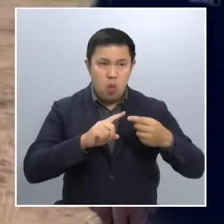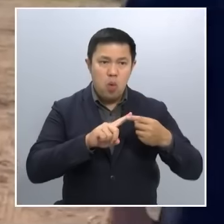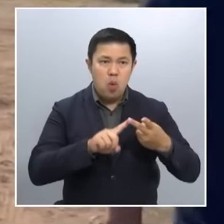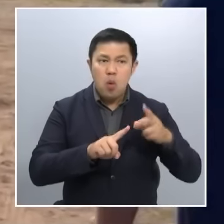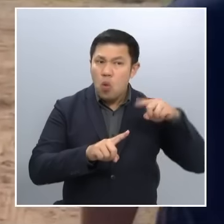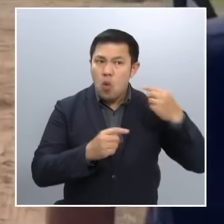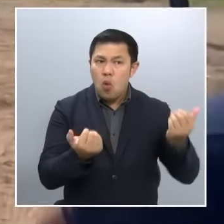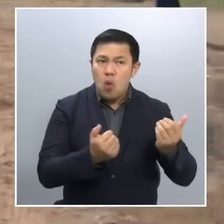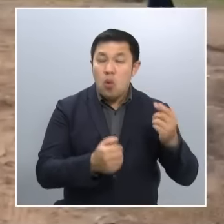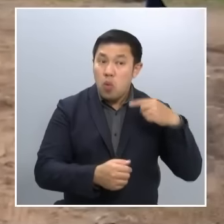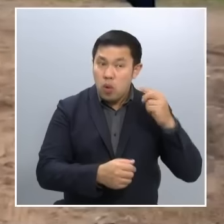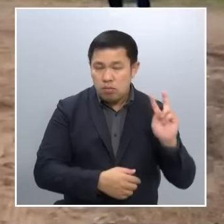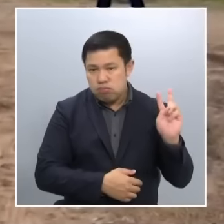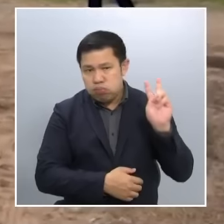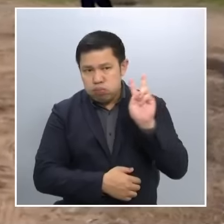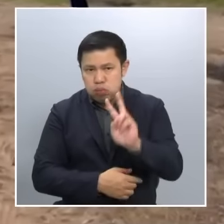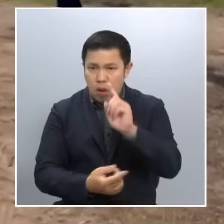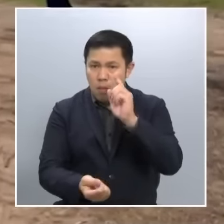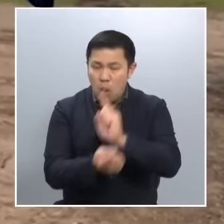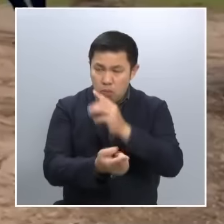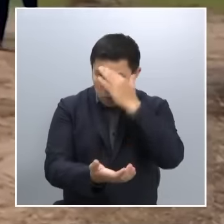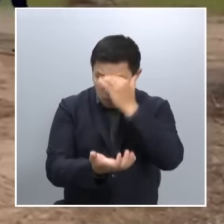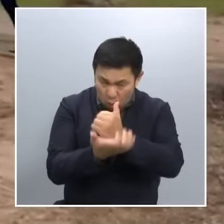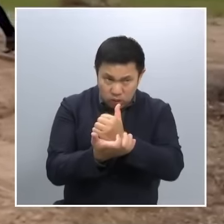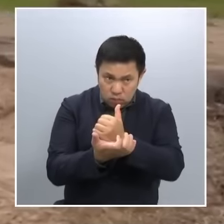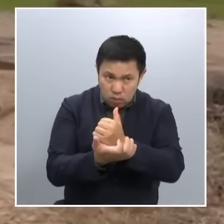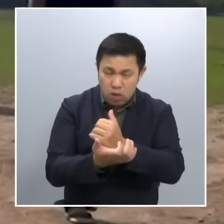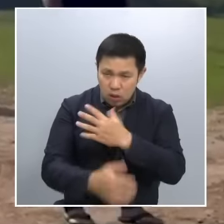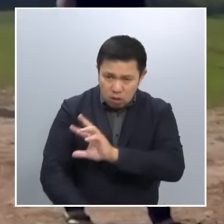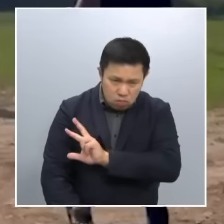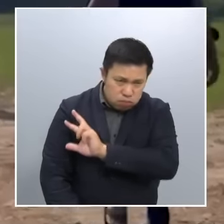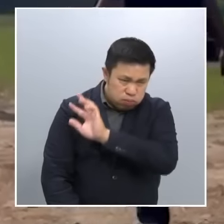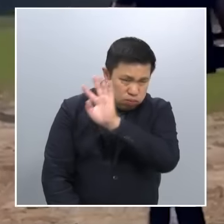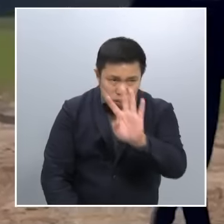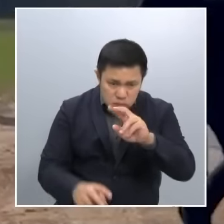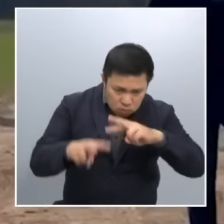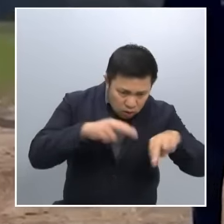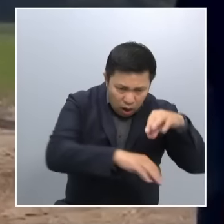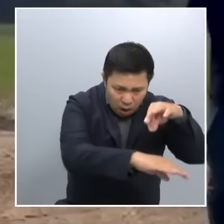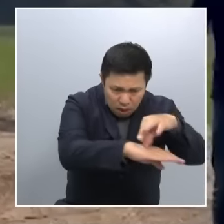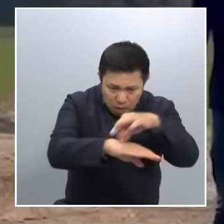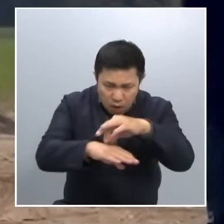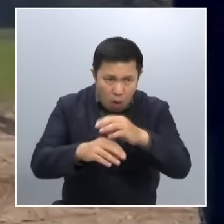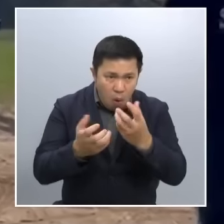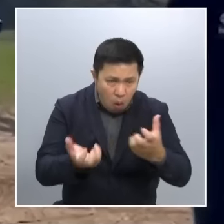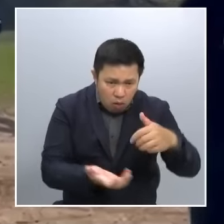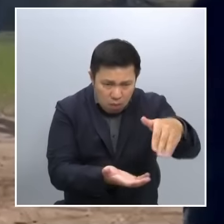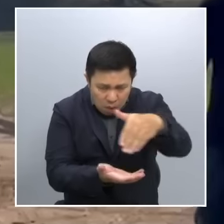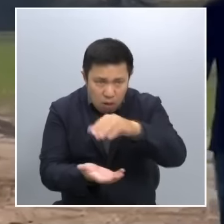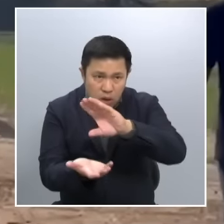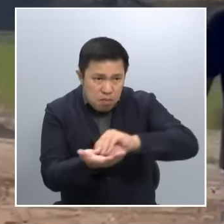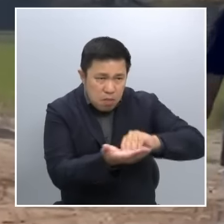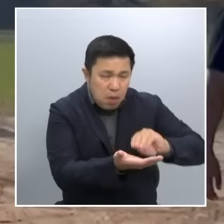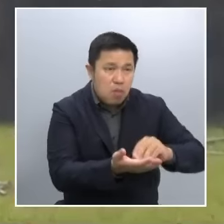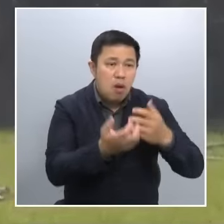จุดเกิดเหตุมาพบเจ้าหน้าที่พิสูจน์หลักฐานหลังจากนั้นเข้าไปที่เกิดเหตุนะคะเพื่อจะชี้จุดในการเก็บสิ่งของต่างๆในพื้นที่ของโรง